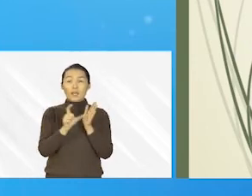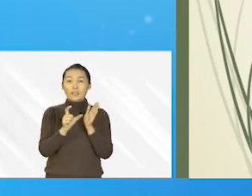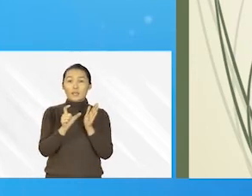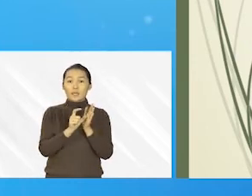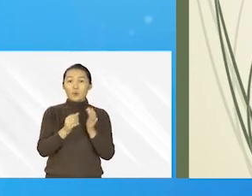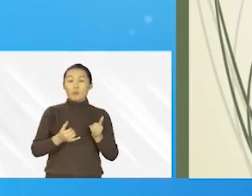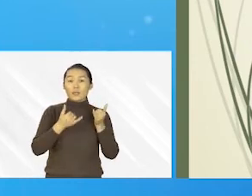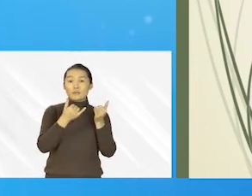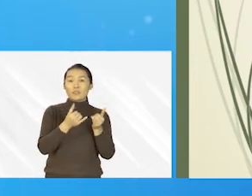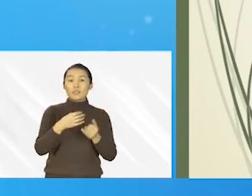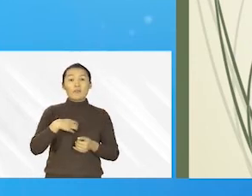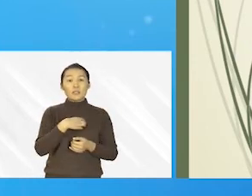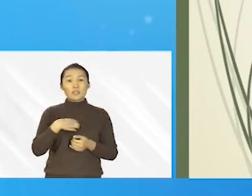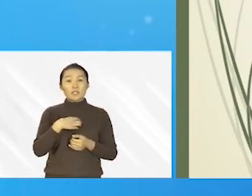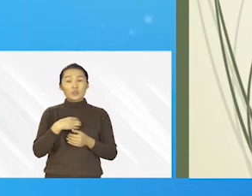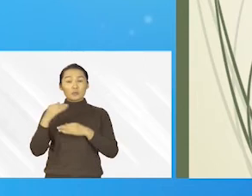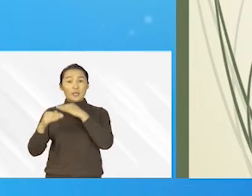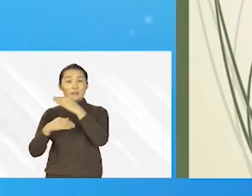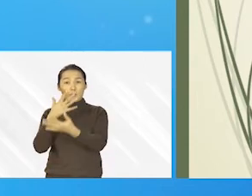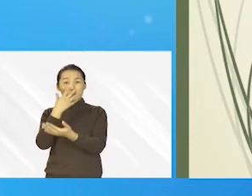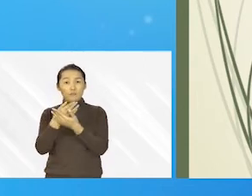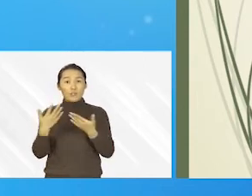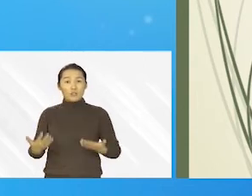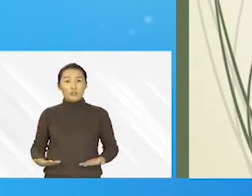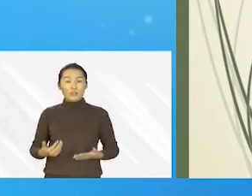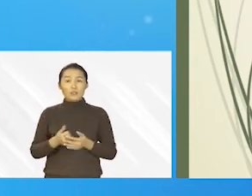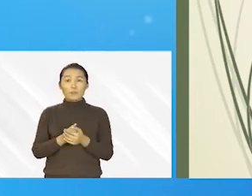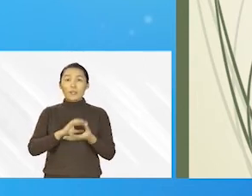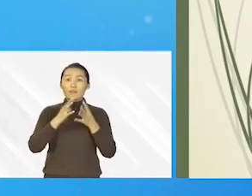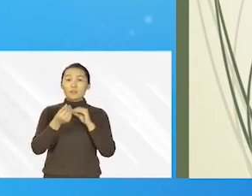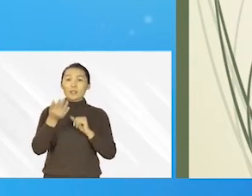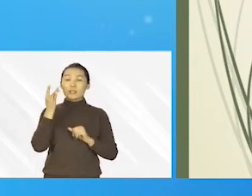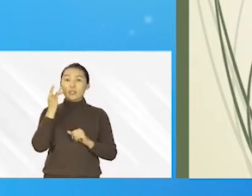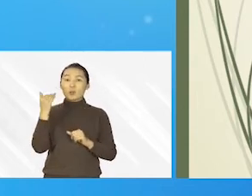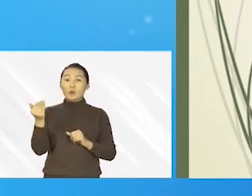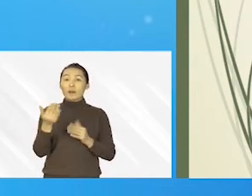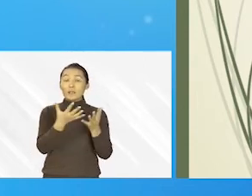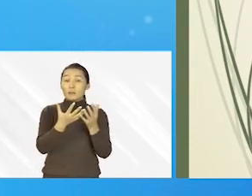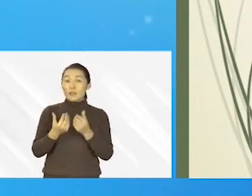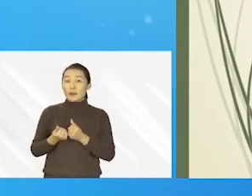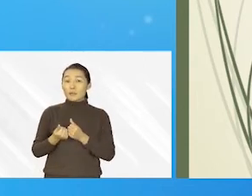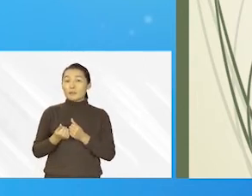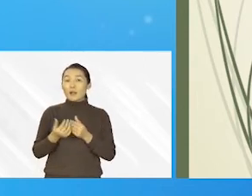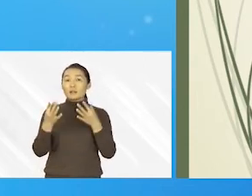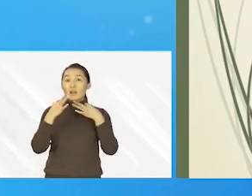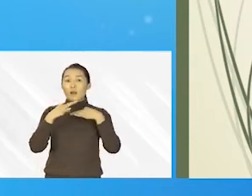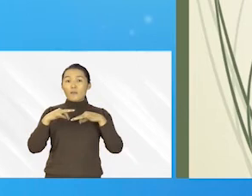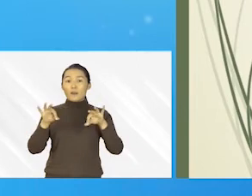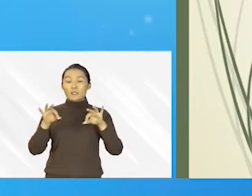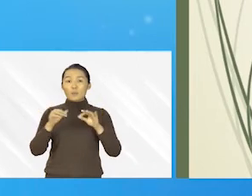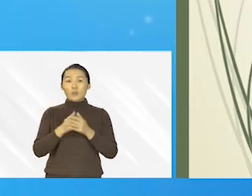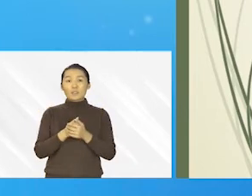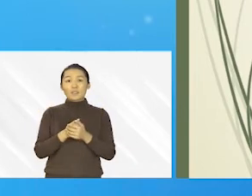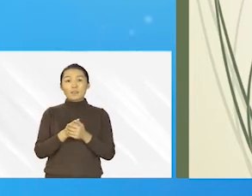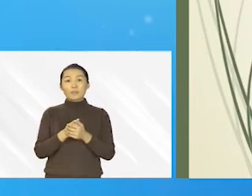посвятить важнейшему этапу в своей жизни, в результате которого она приобретает возможности